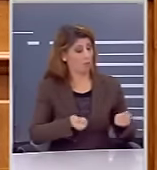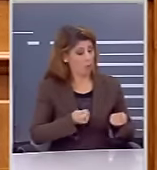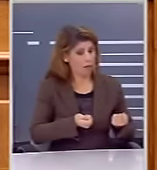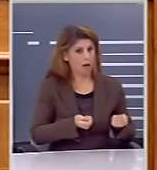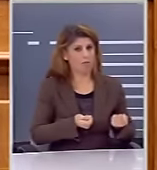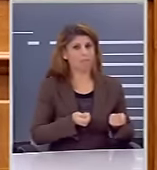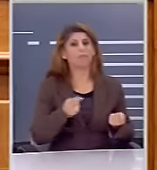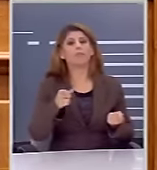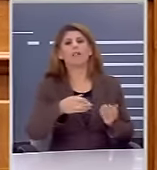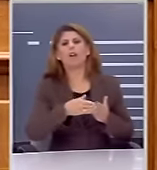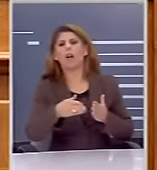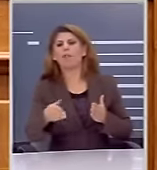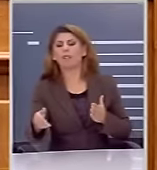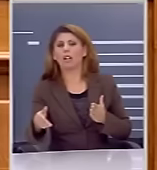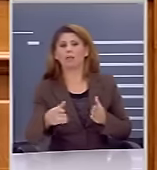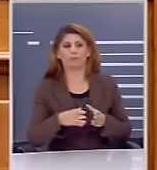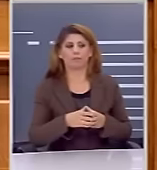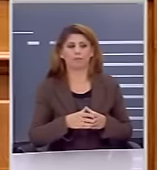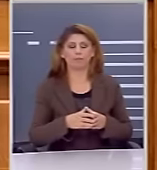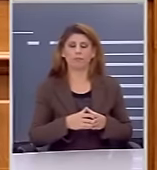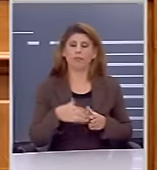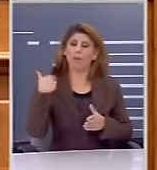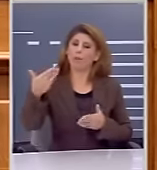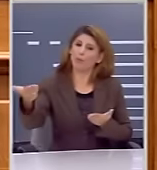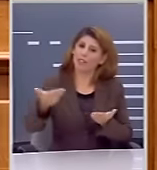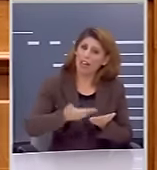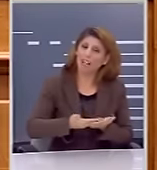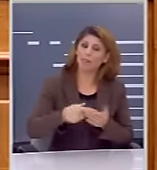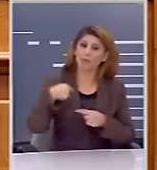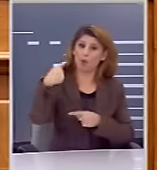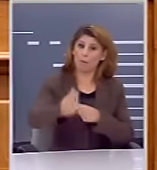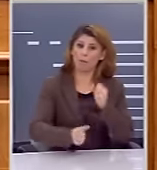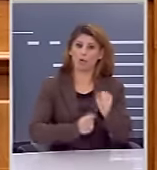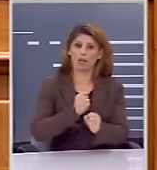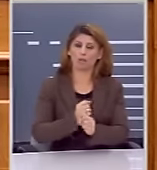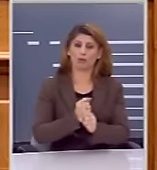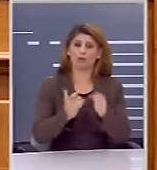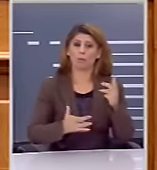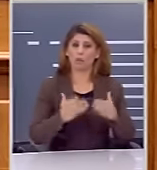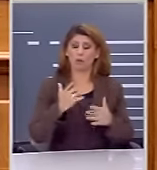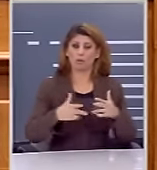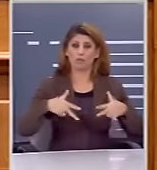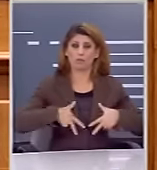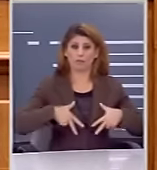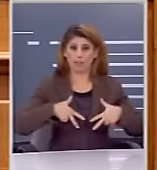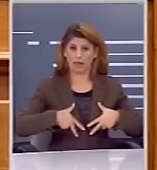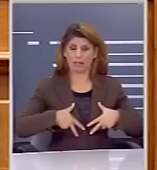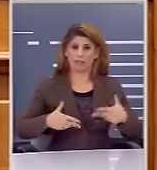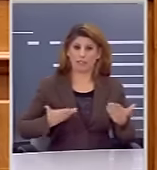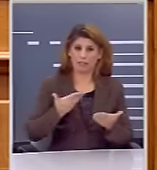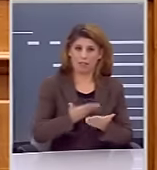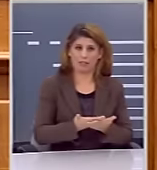αυτά τα οποία θα έρθουν στην επόμενη χρονιά στον προϋπολογισμό που η κυβέρνηση